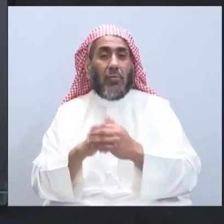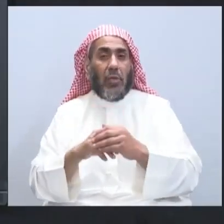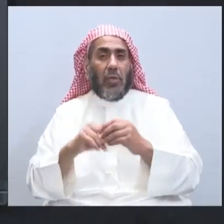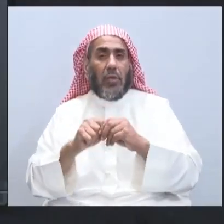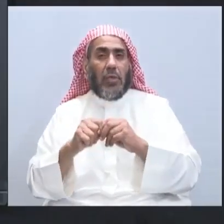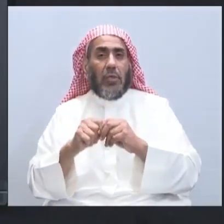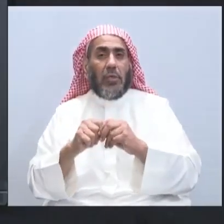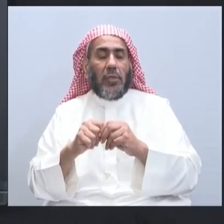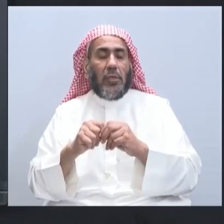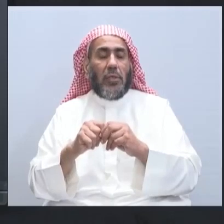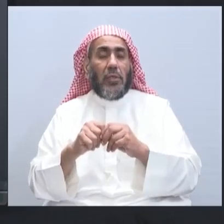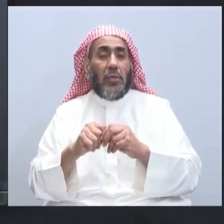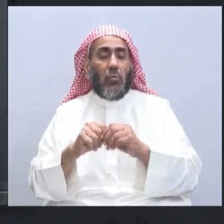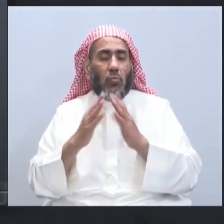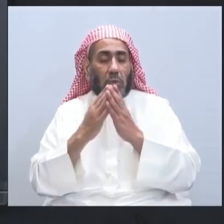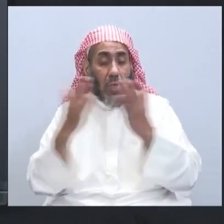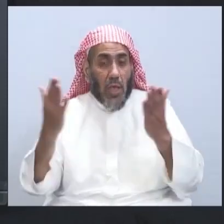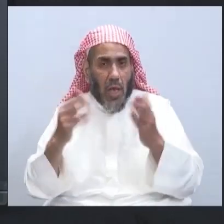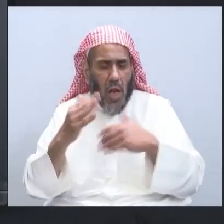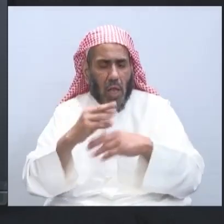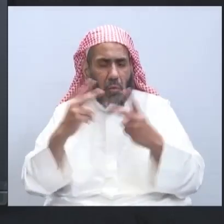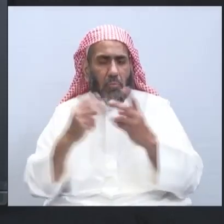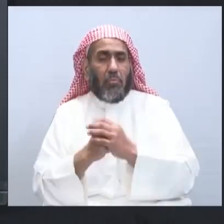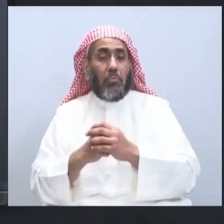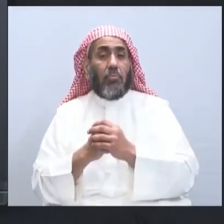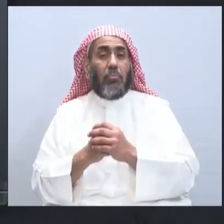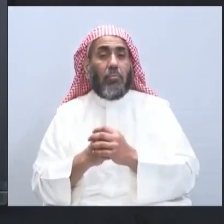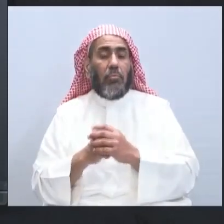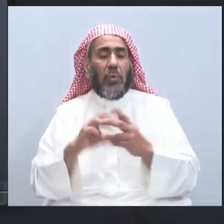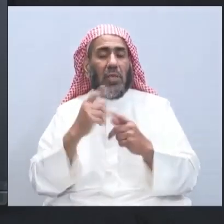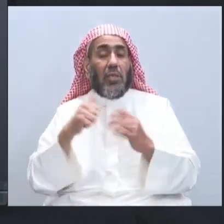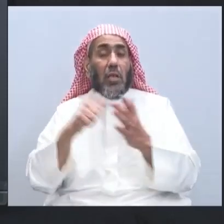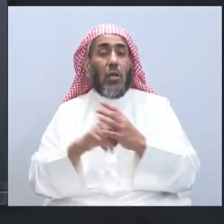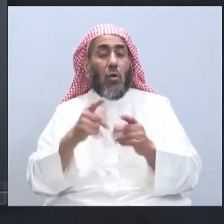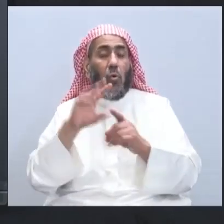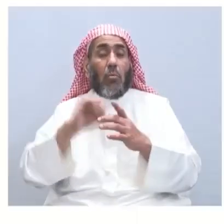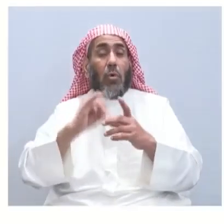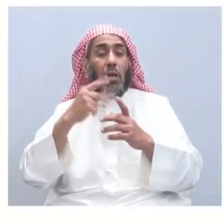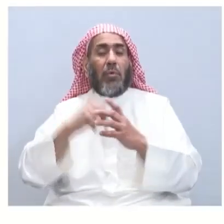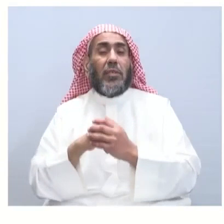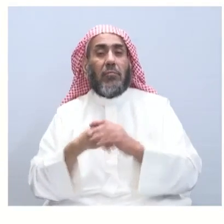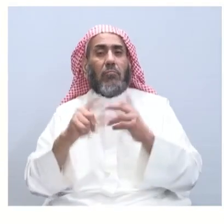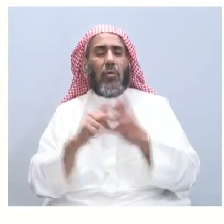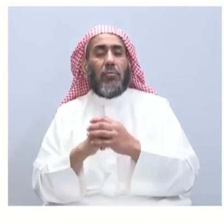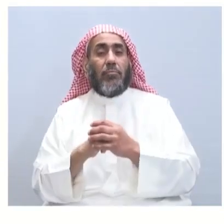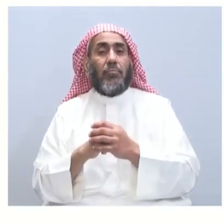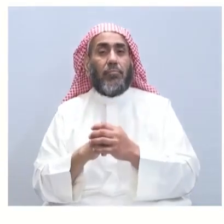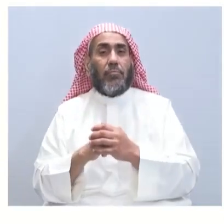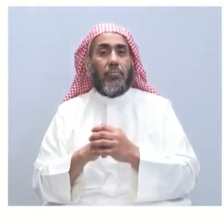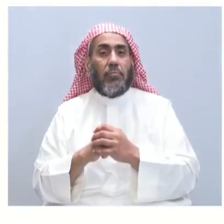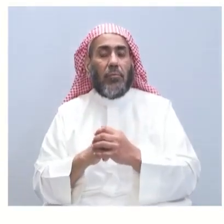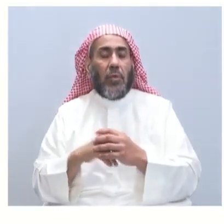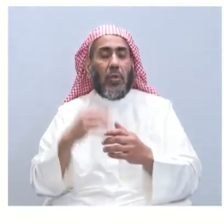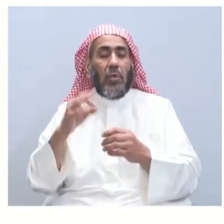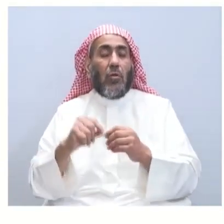احيه يعني واطلاع على الاداب القديمه كدب العصر الجاهل والاموي وكذلك العباسي